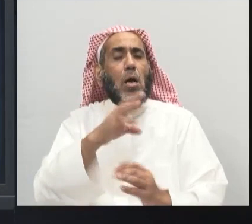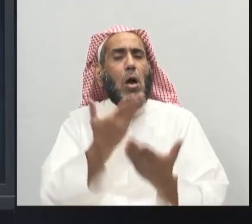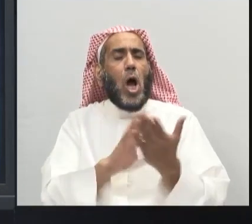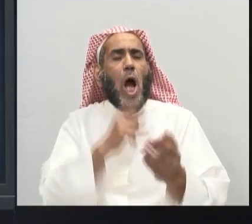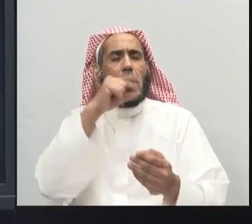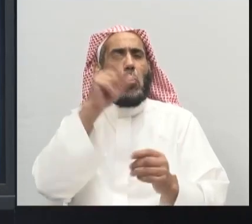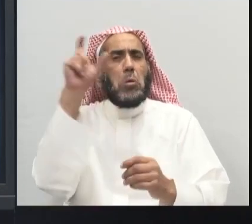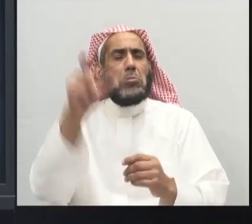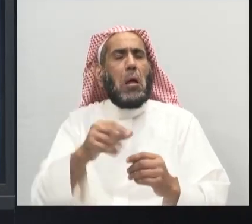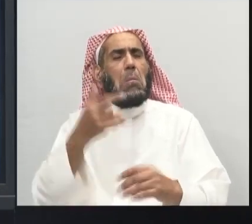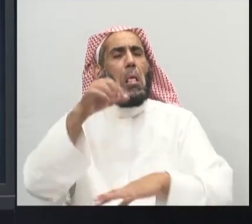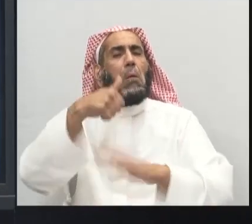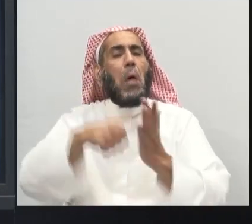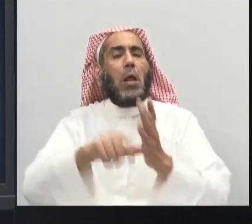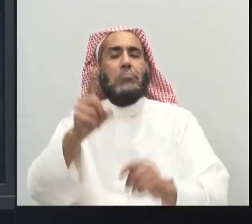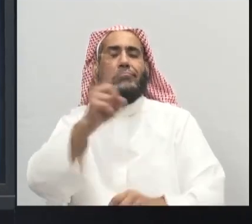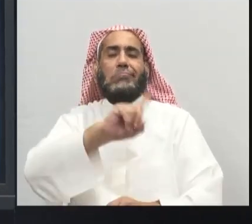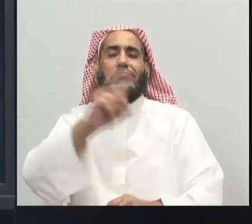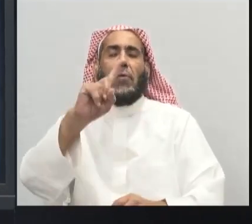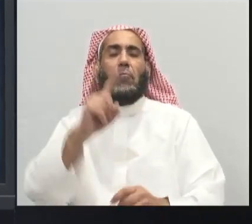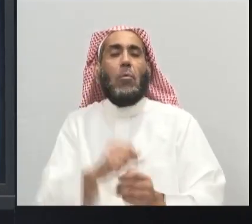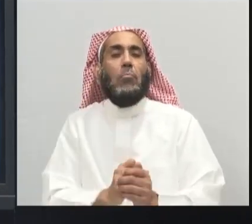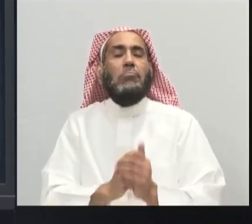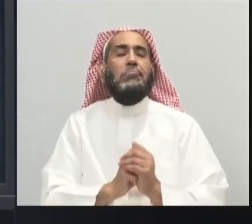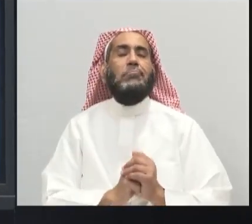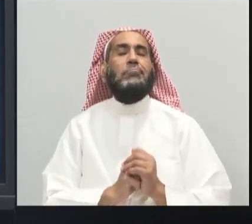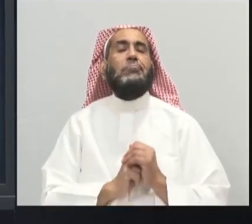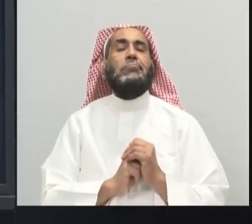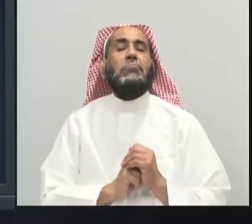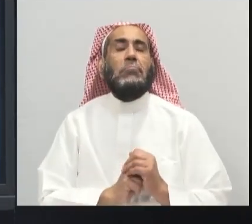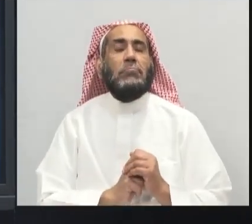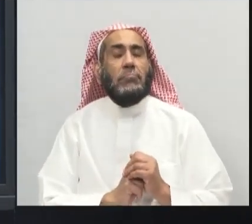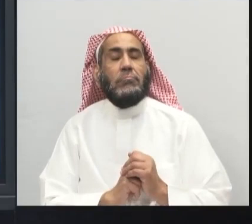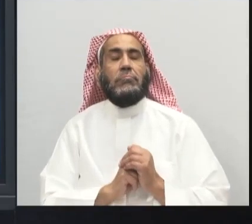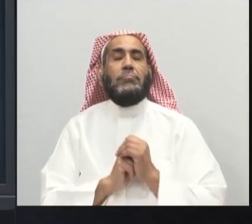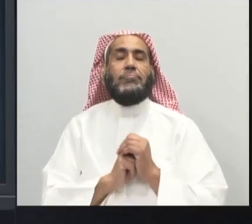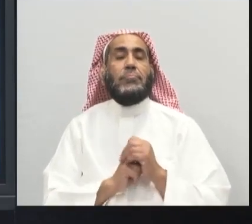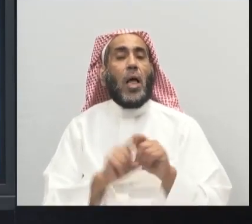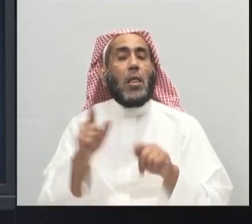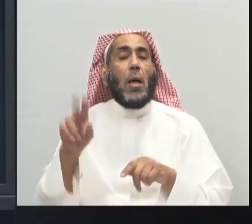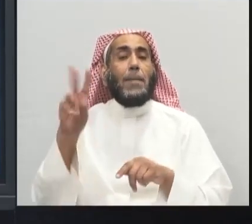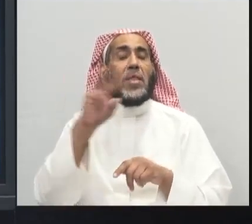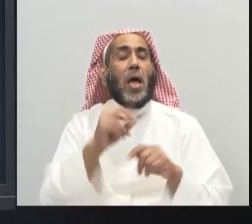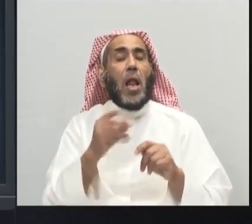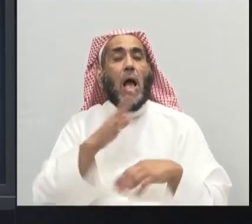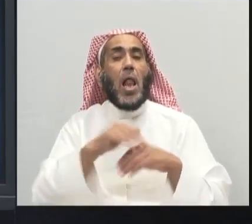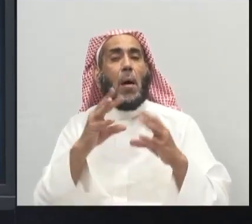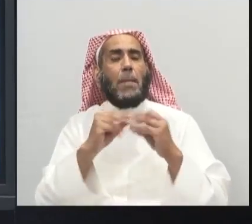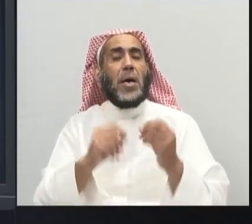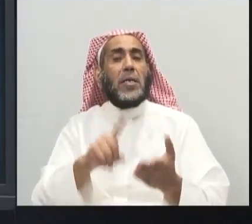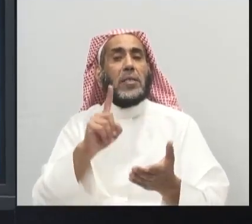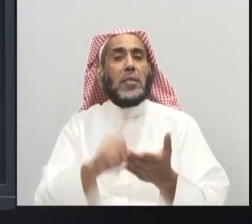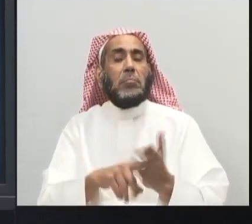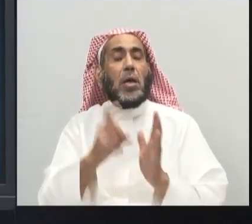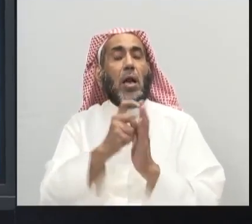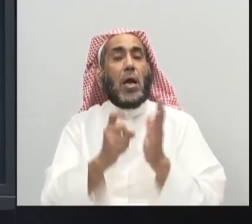الانسان لا يعلم بهذه القاعده القانونيه اذا هذا هذا مثال على معنى تطبيق القاعده